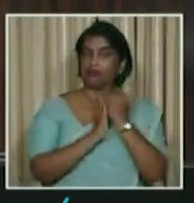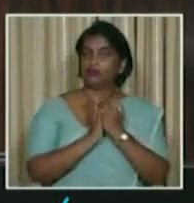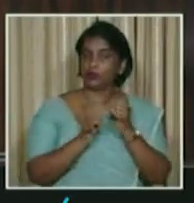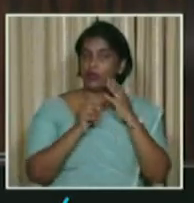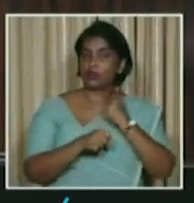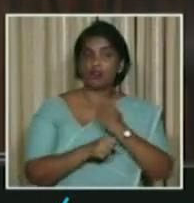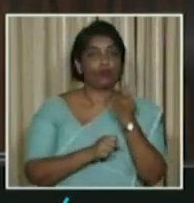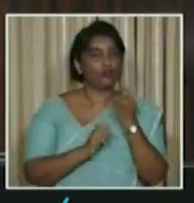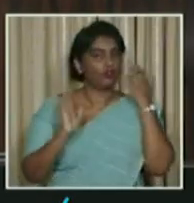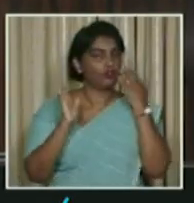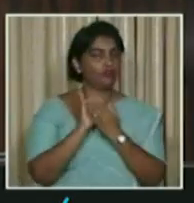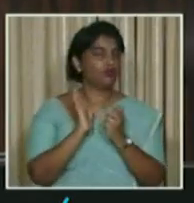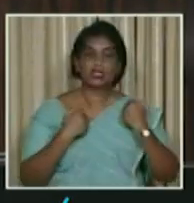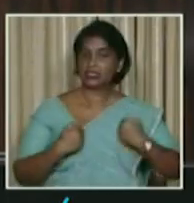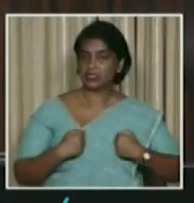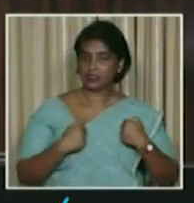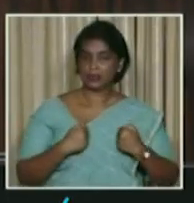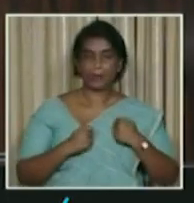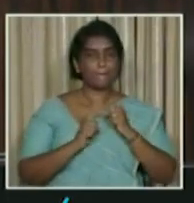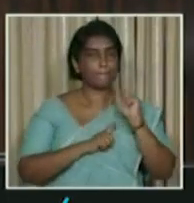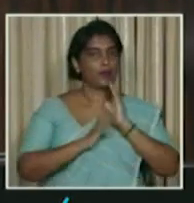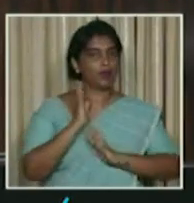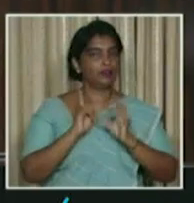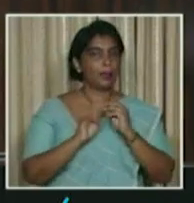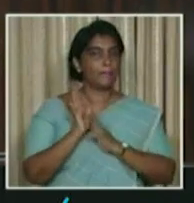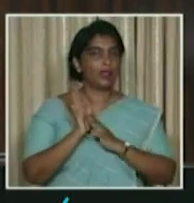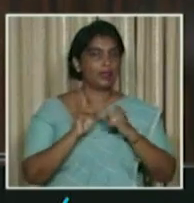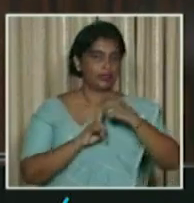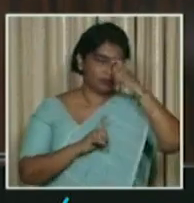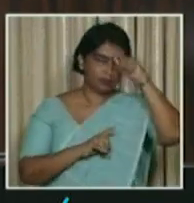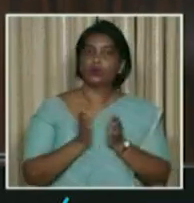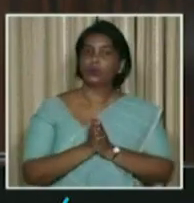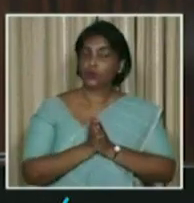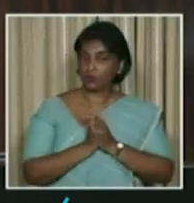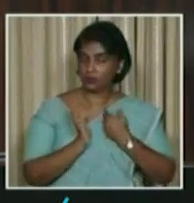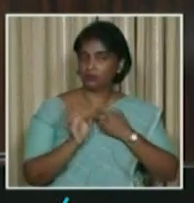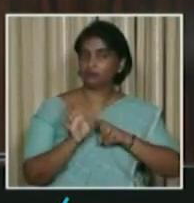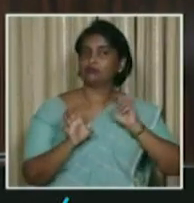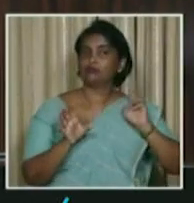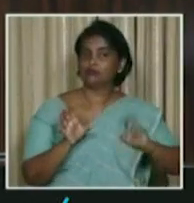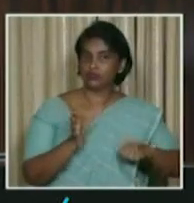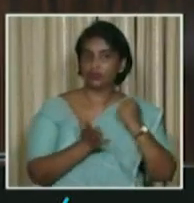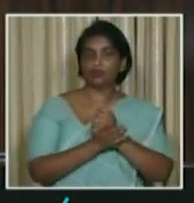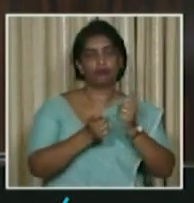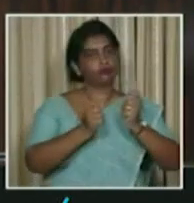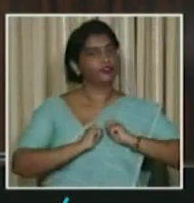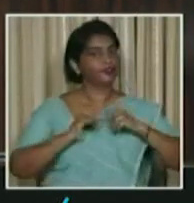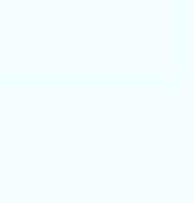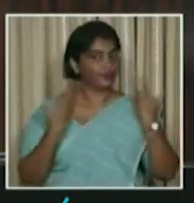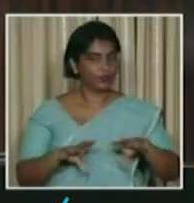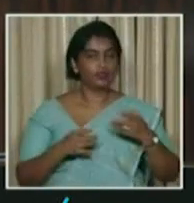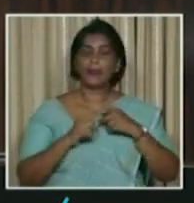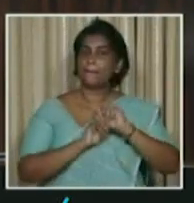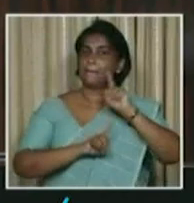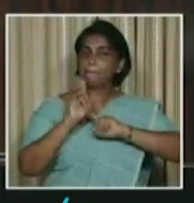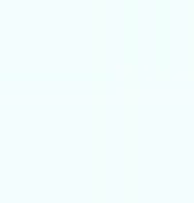අජේ මුදල් පිළිබඳ කාරක සභාවේ සභාපති පාර්ලිමේන්තු මන්ත්‍රී මයන්ත දිසානායක මහත්තයා සිය ධූරයෙන් ඉල්ලා අසීම ලිඛිතව මා වෙත දැනුම් දී ඇති බව